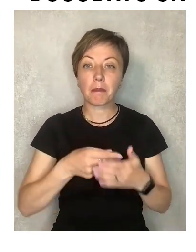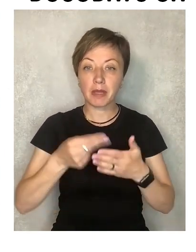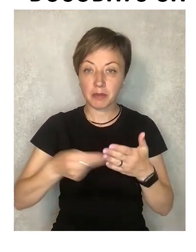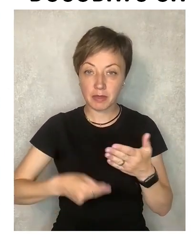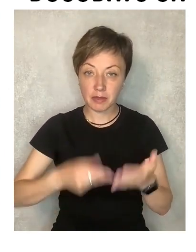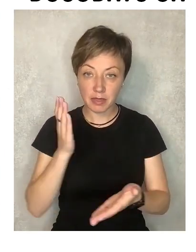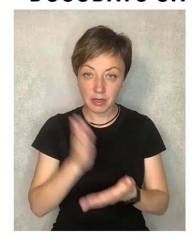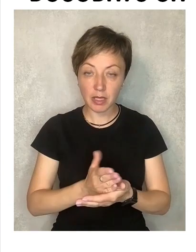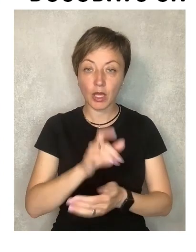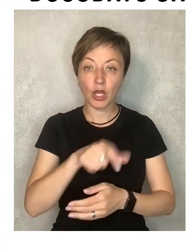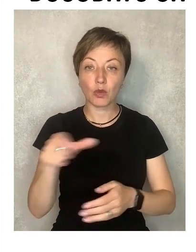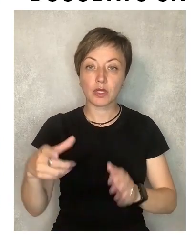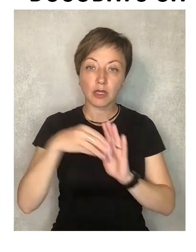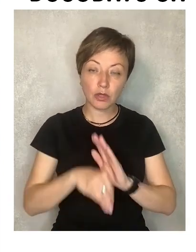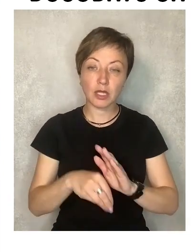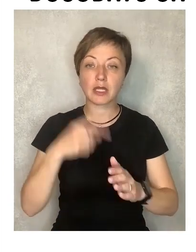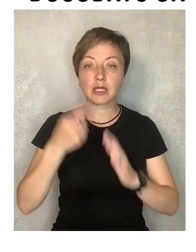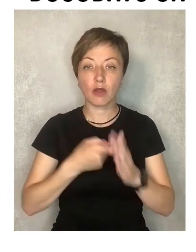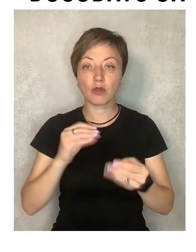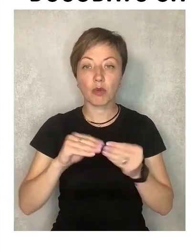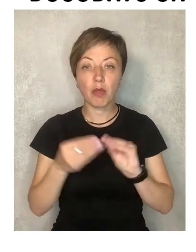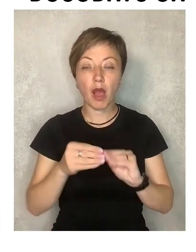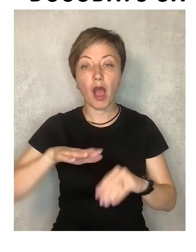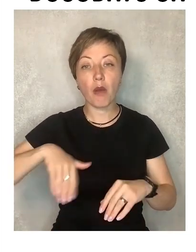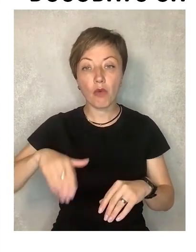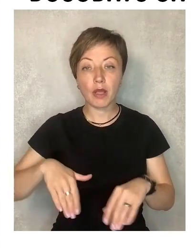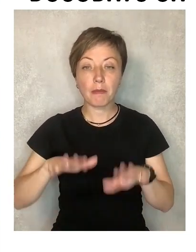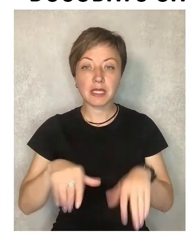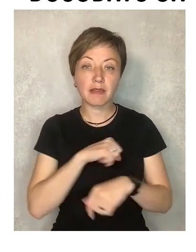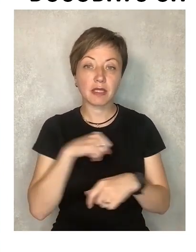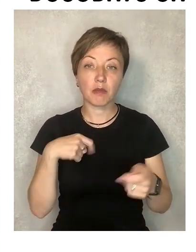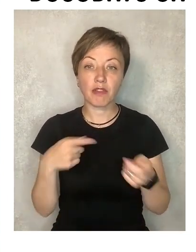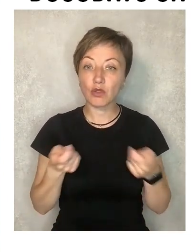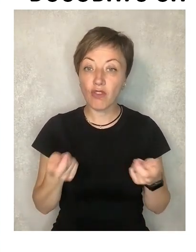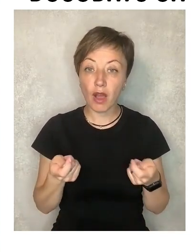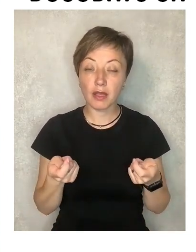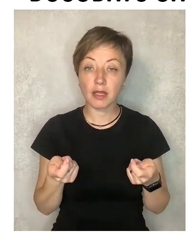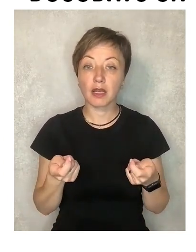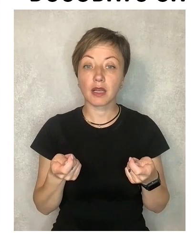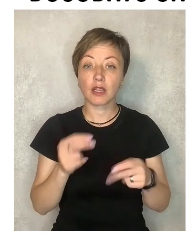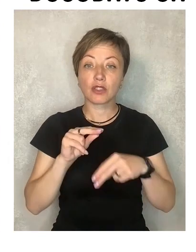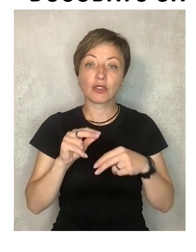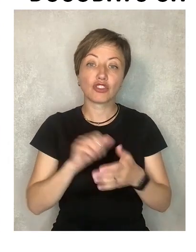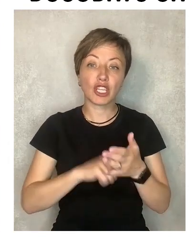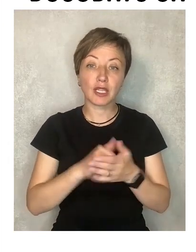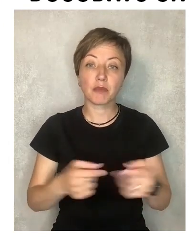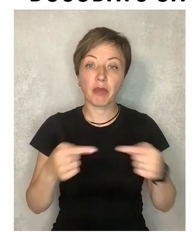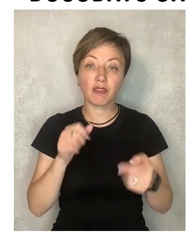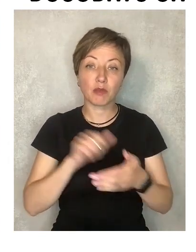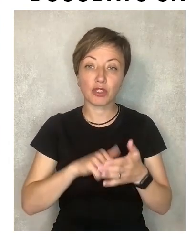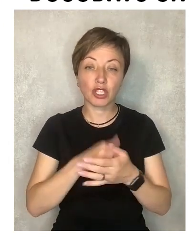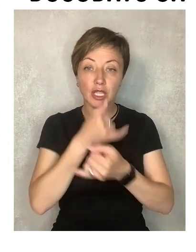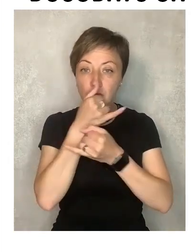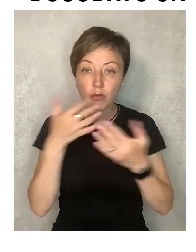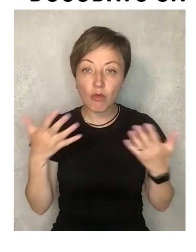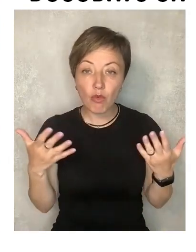люди залучаються, дізнаються про проблему, але потім орган місцевого самоврядування через певні причини просто не може виконати